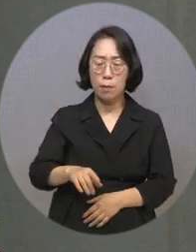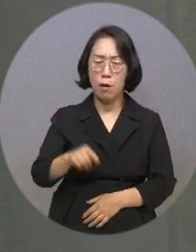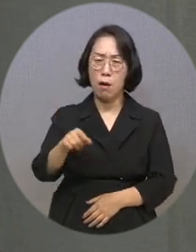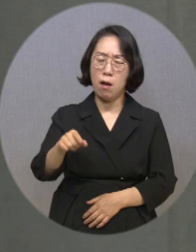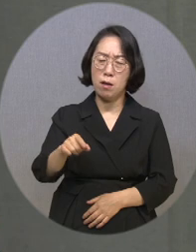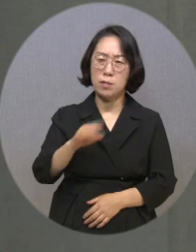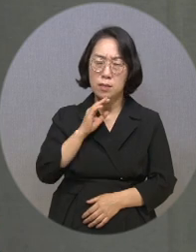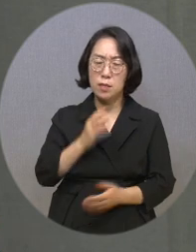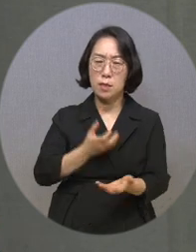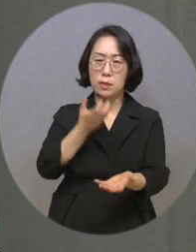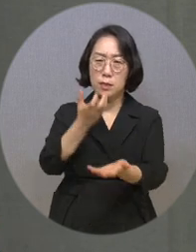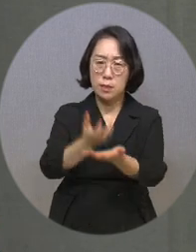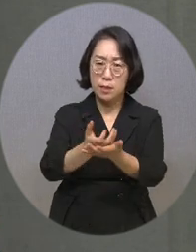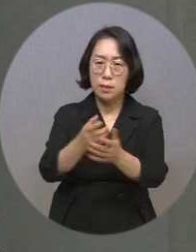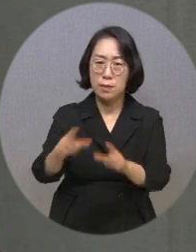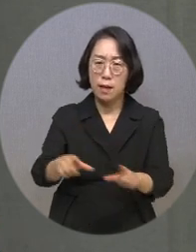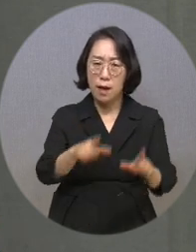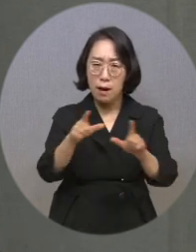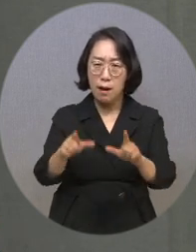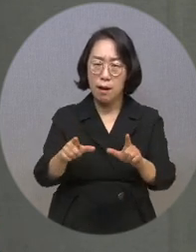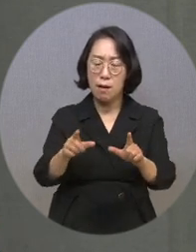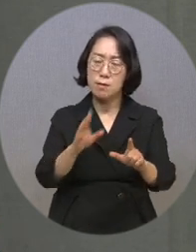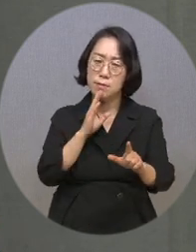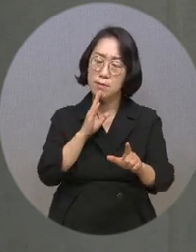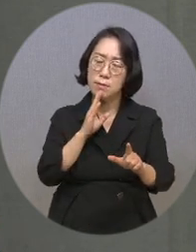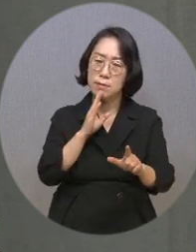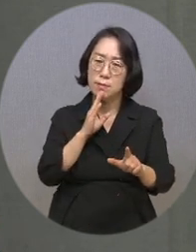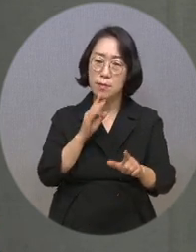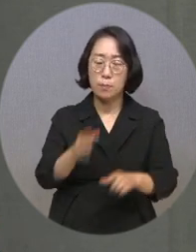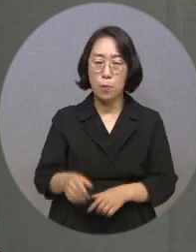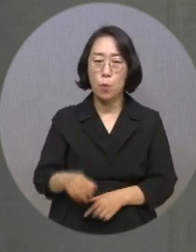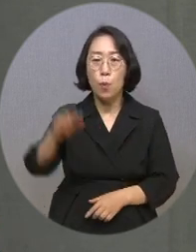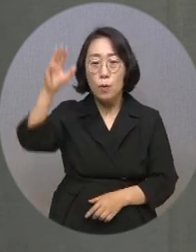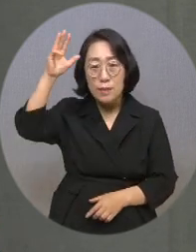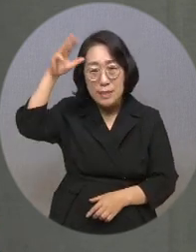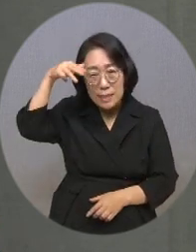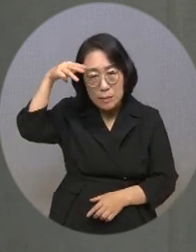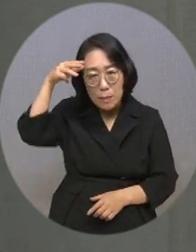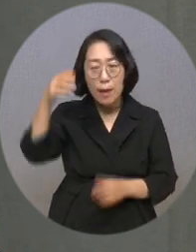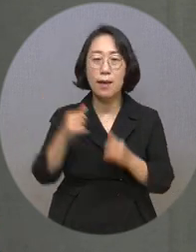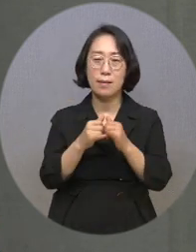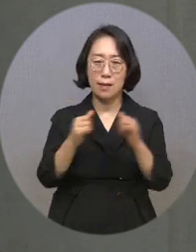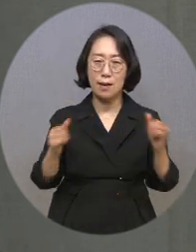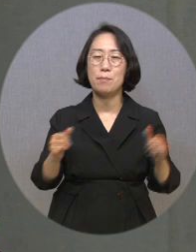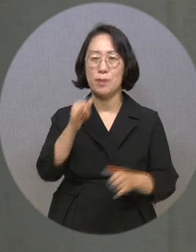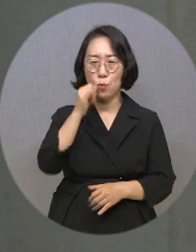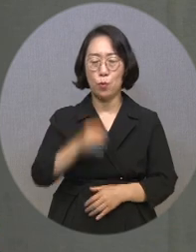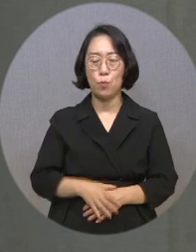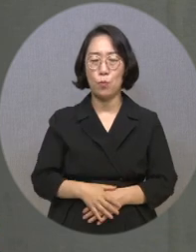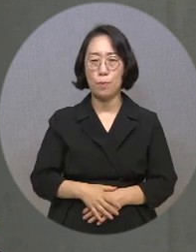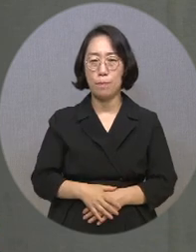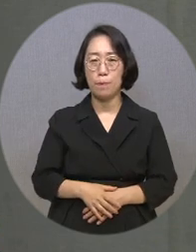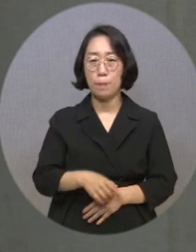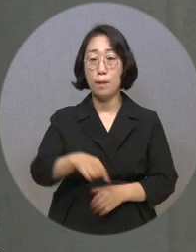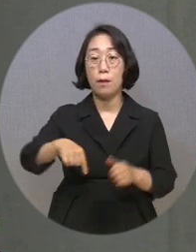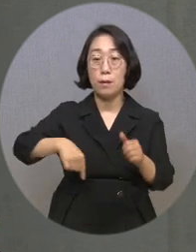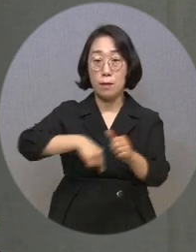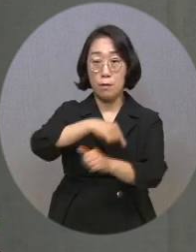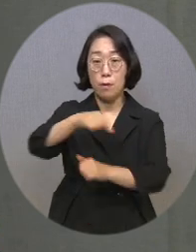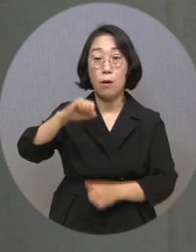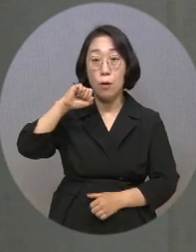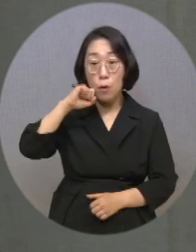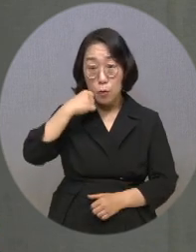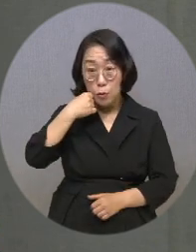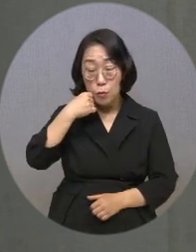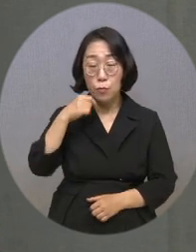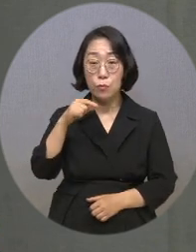꺼려하는 이런 치매 노인들이 많이 계십니다. 이런 어려운